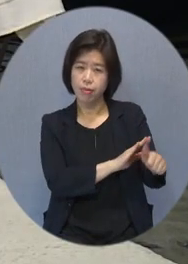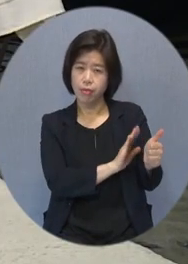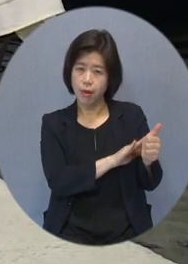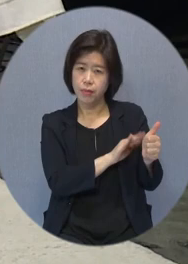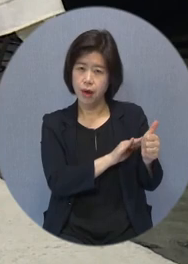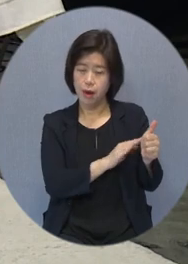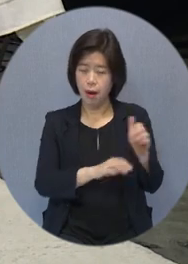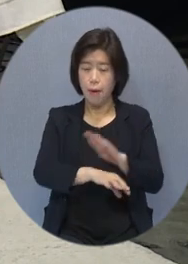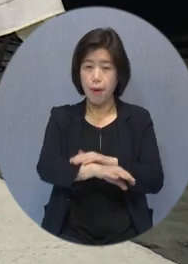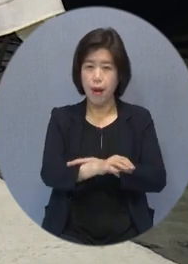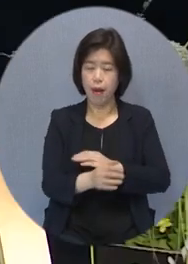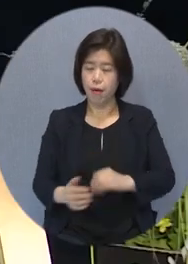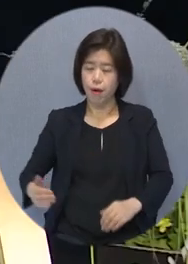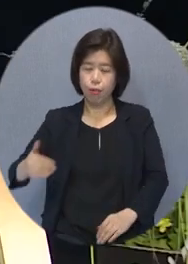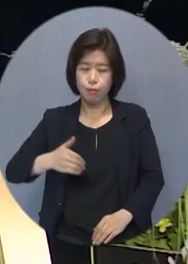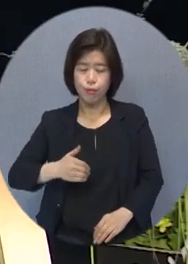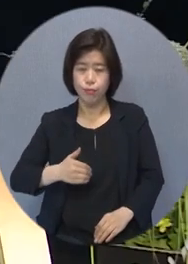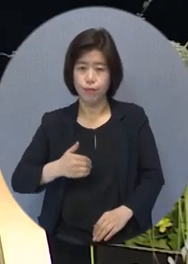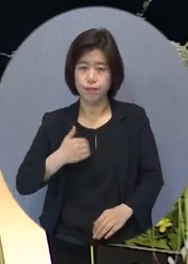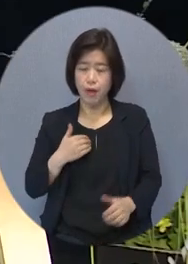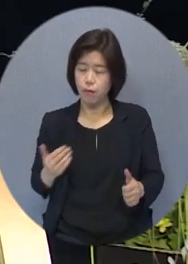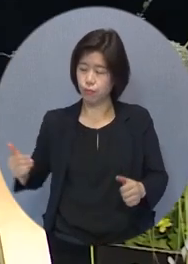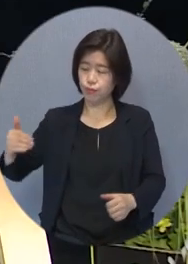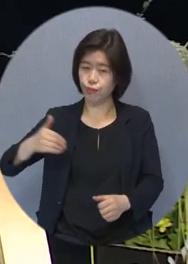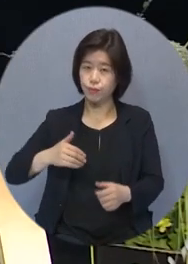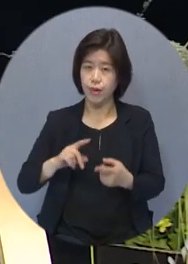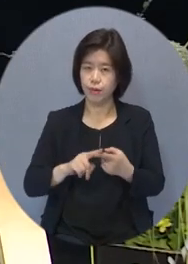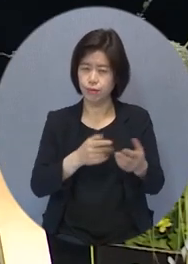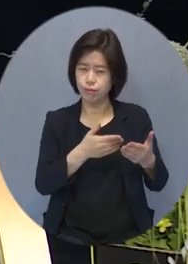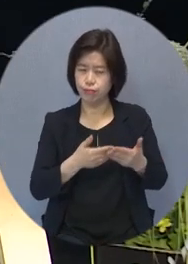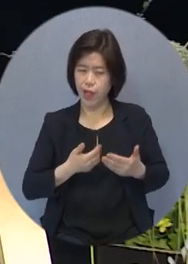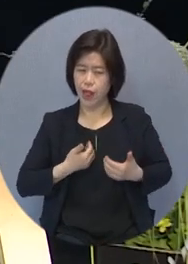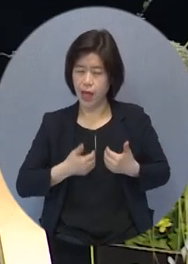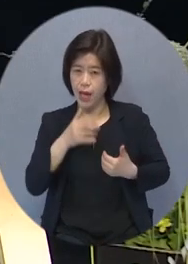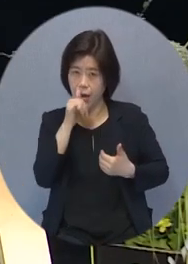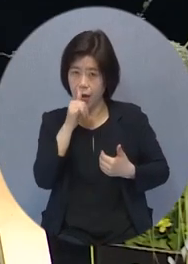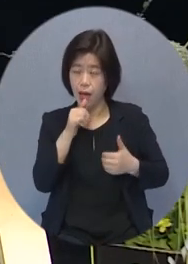것이 신경 쓰인다. 오연에서